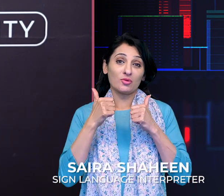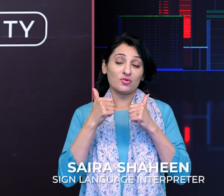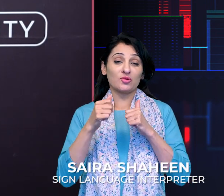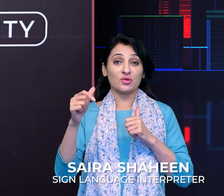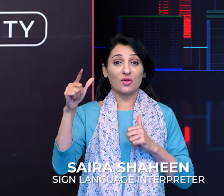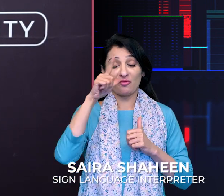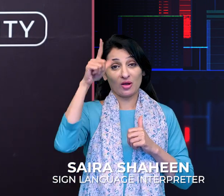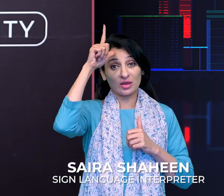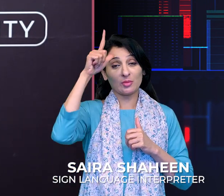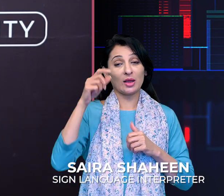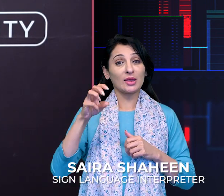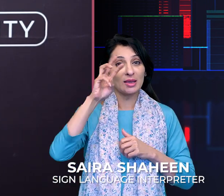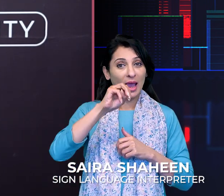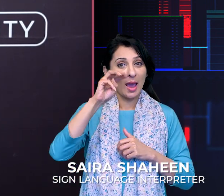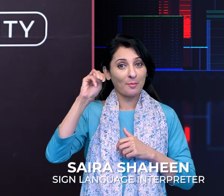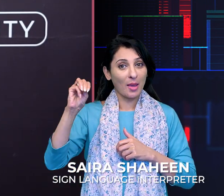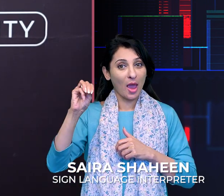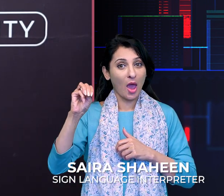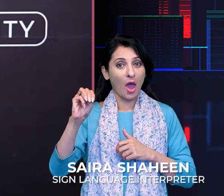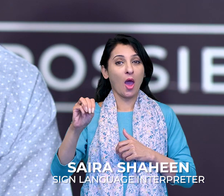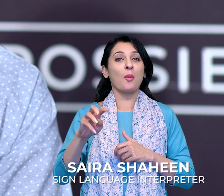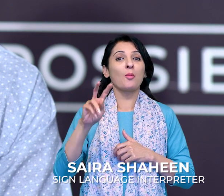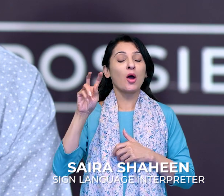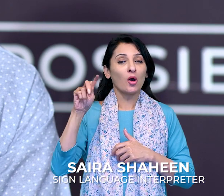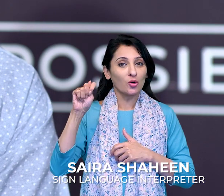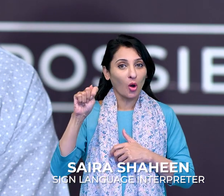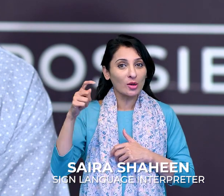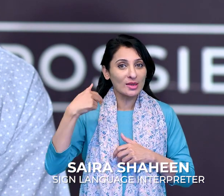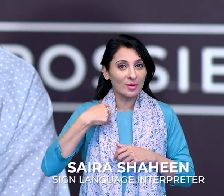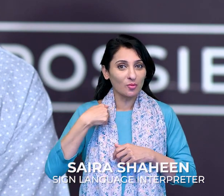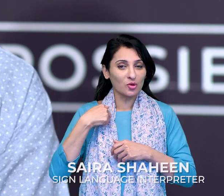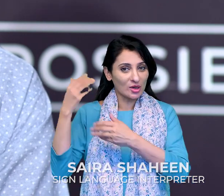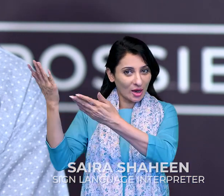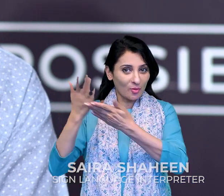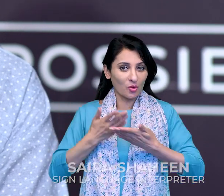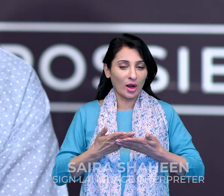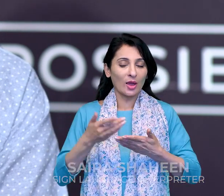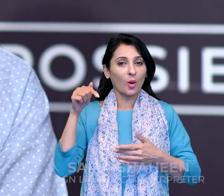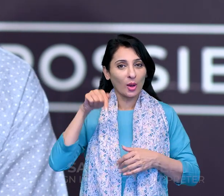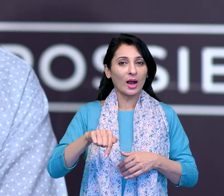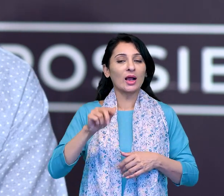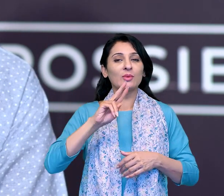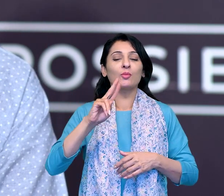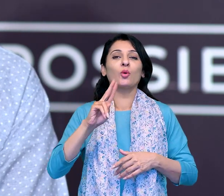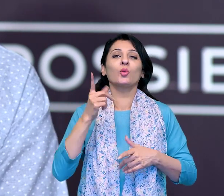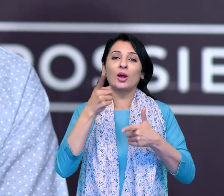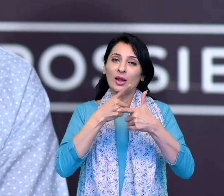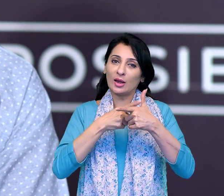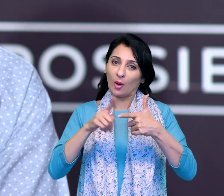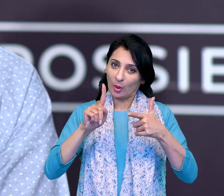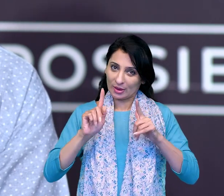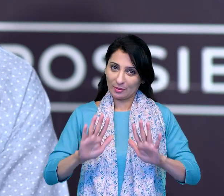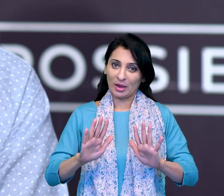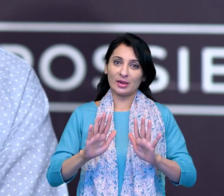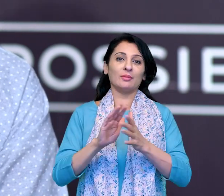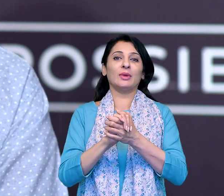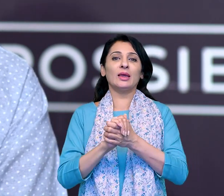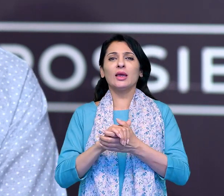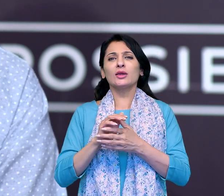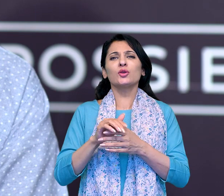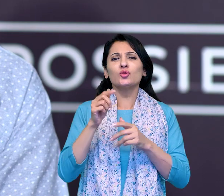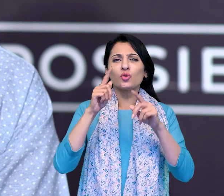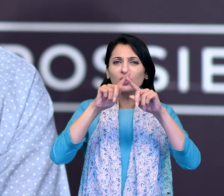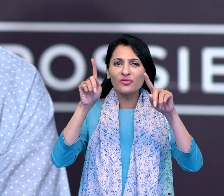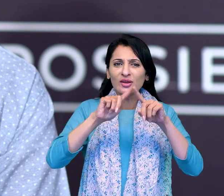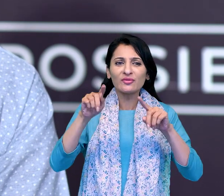इनवाइटेड मी हर सो आज मैं बात करूंगा लाहौर के हवाले से और जो डिफरेंट harrisites हैं उनमें कुछ साइड्स